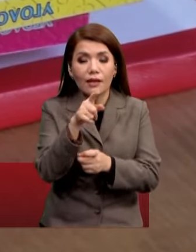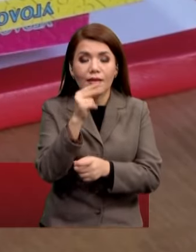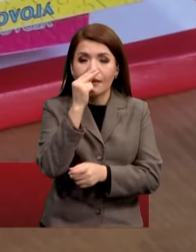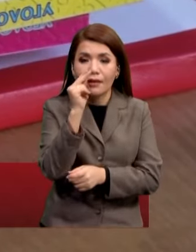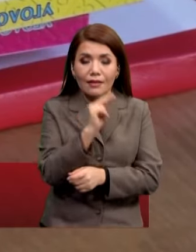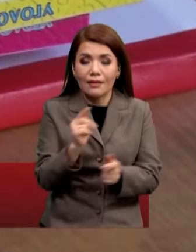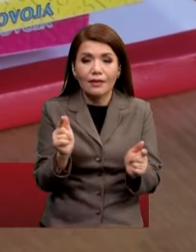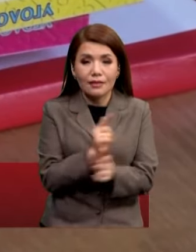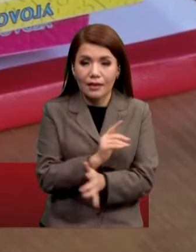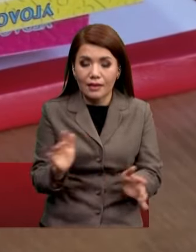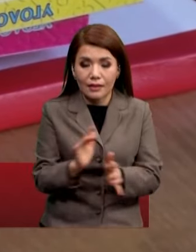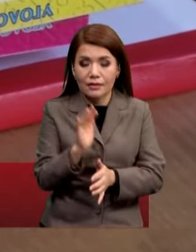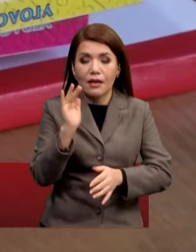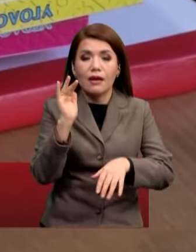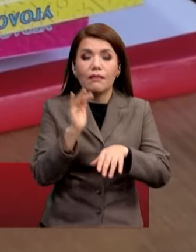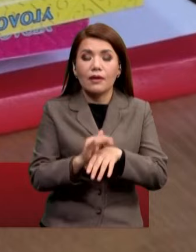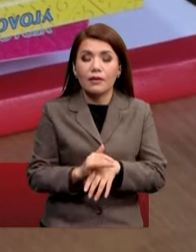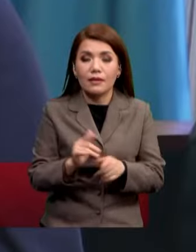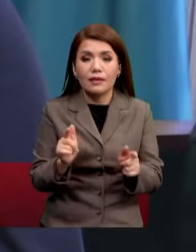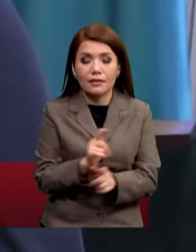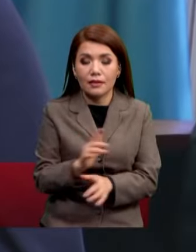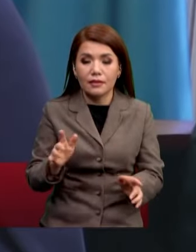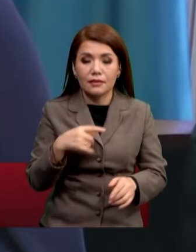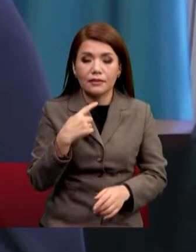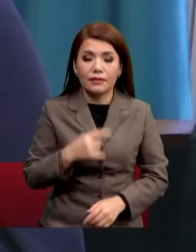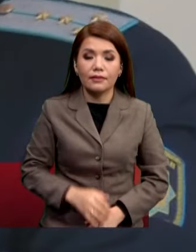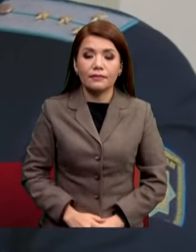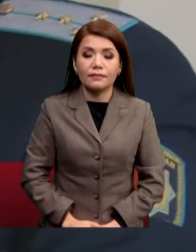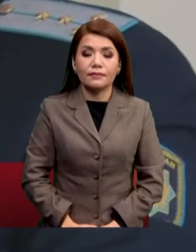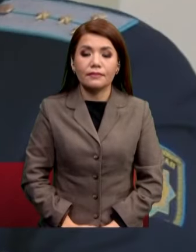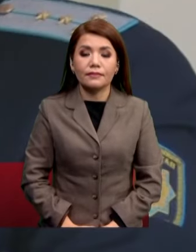признают и с обвинительным актом не согласны.